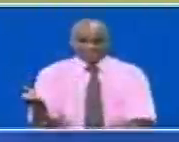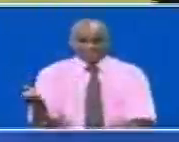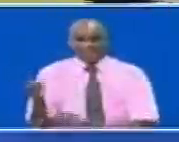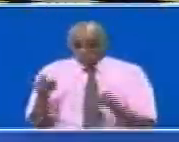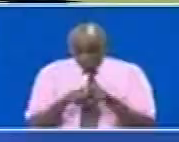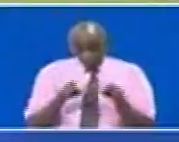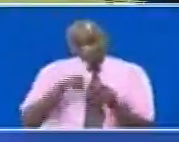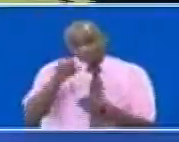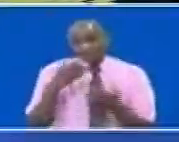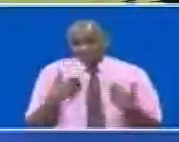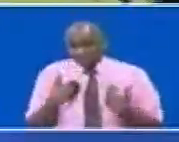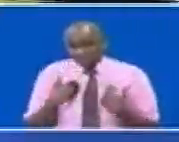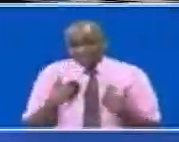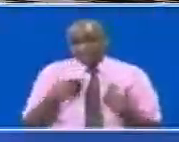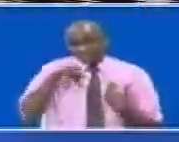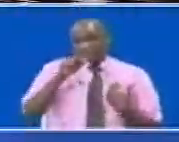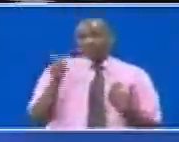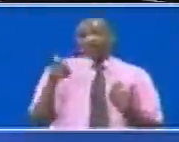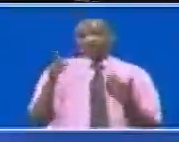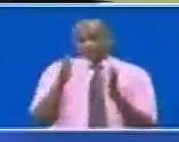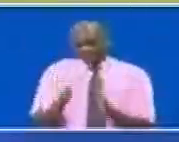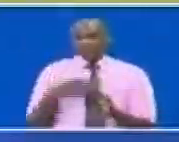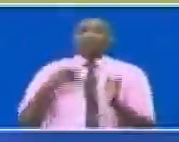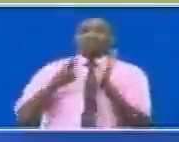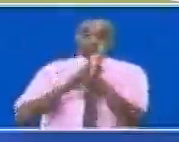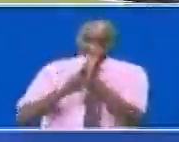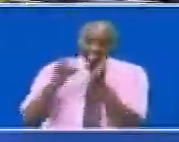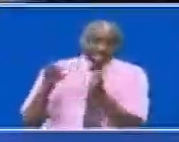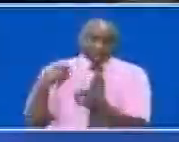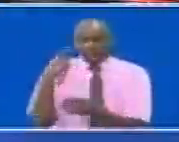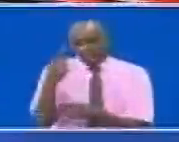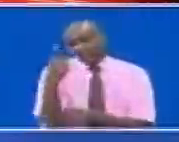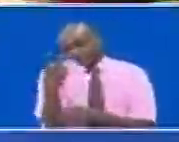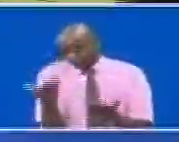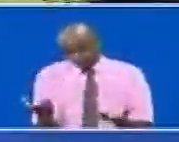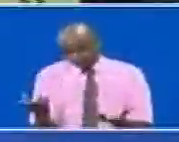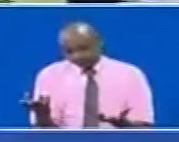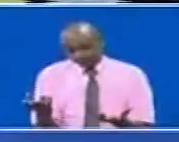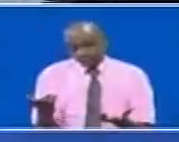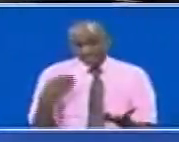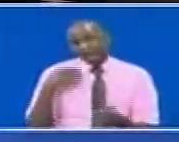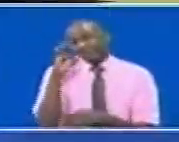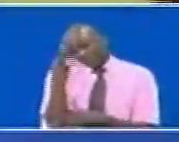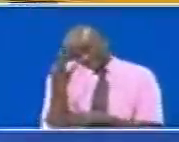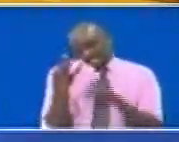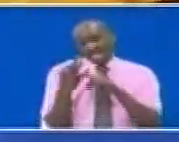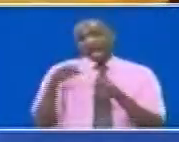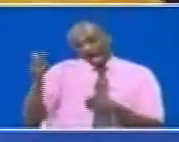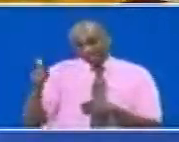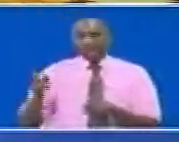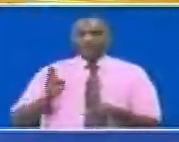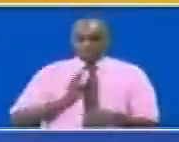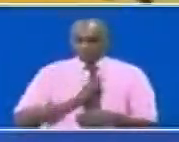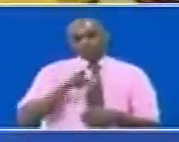akiwa kwanza akifuatwa na Elijah Manangoi ambaye pia atawakilisha Kenya, huku mwanariadha watatu huenda akachaguliwa na shirikisho